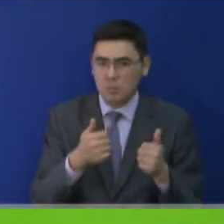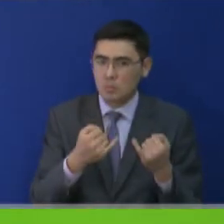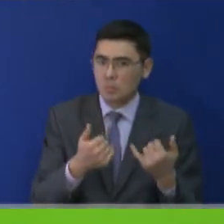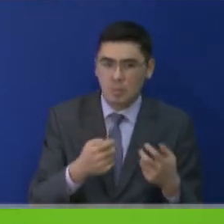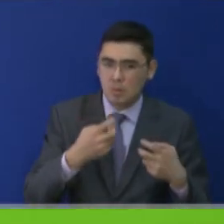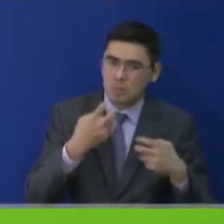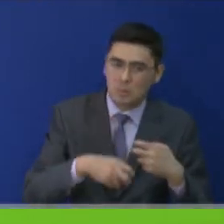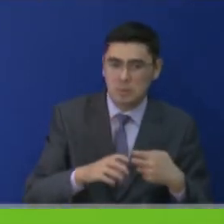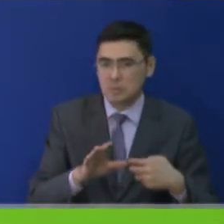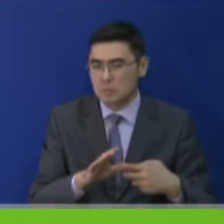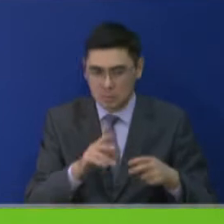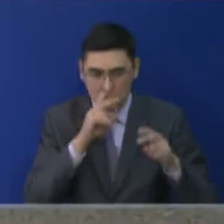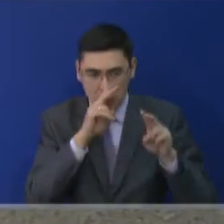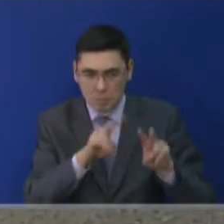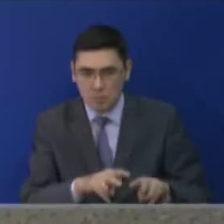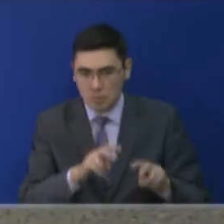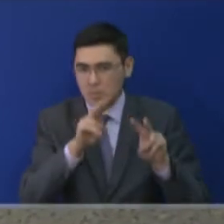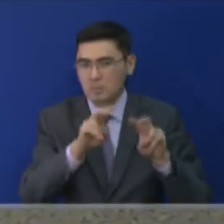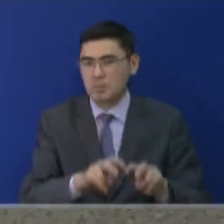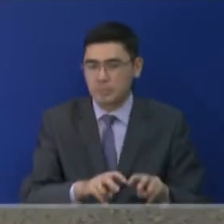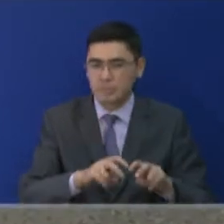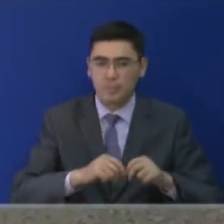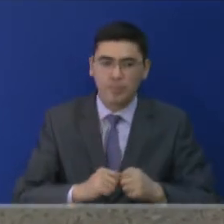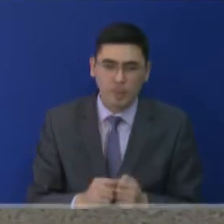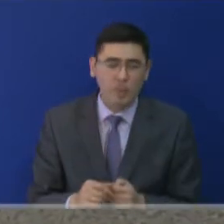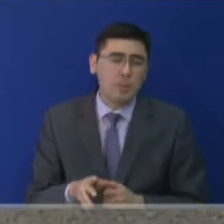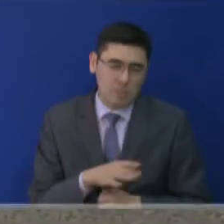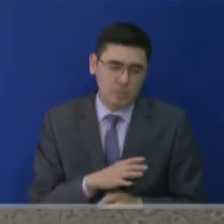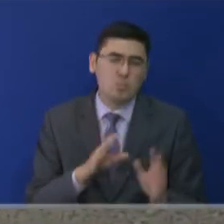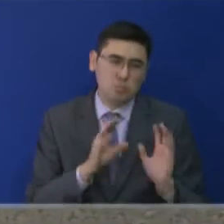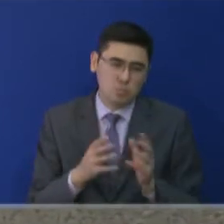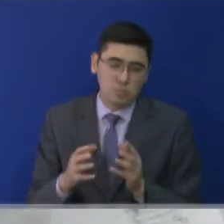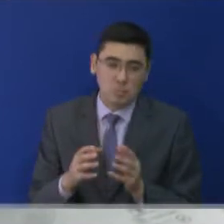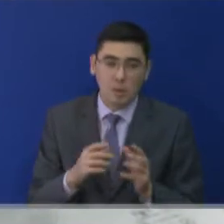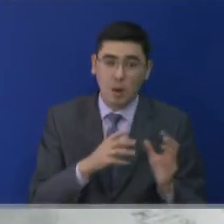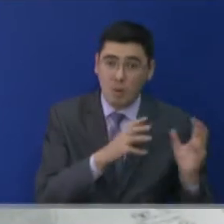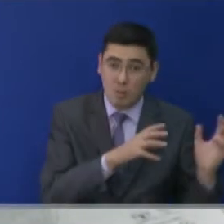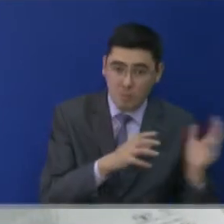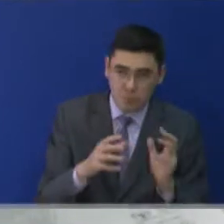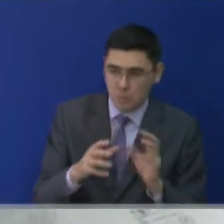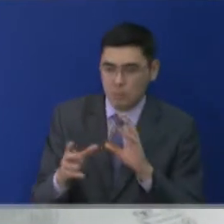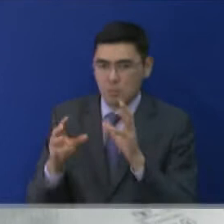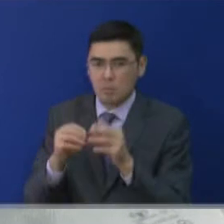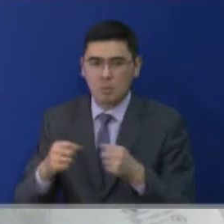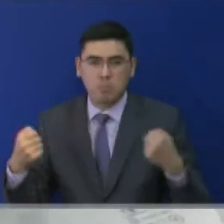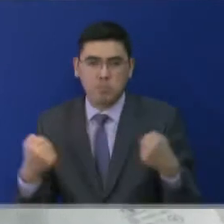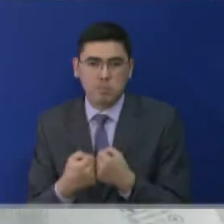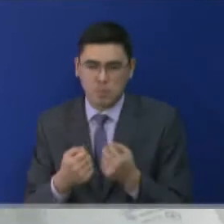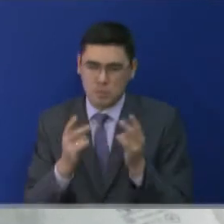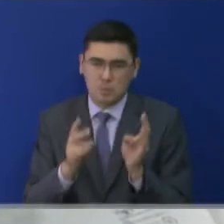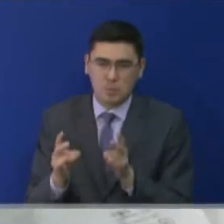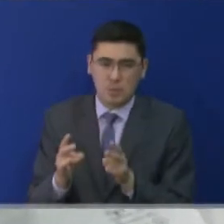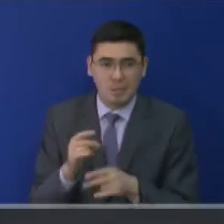Сонымен қатар қоғамдық көліктердің қатысуымен болатын оқыс жағдайлардың алдын алу және заң бұзушылықты болдырмау бойынша